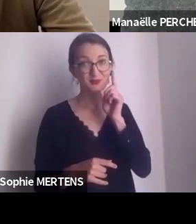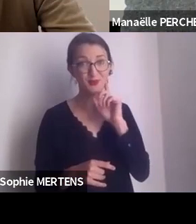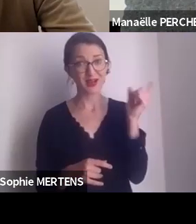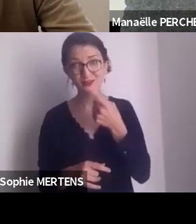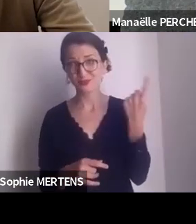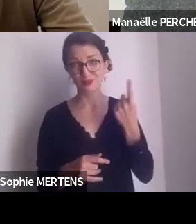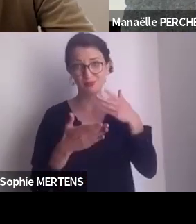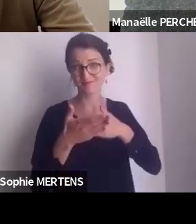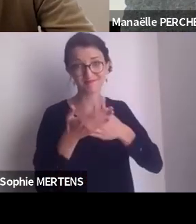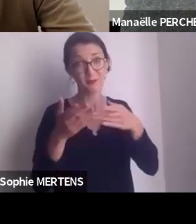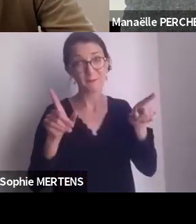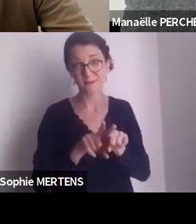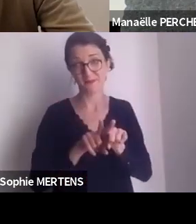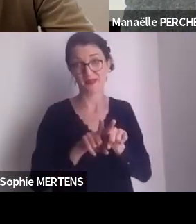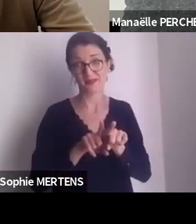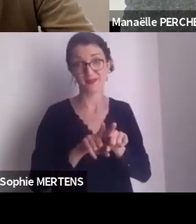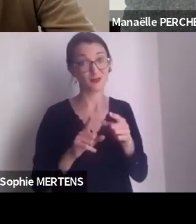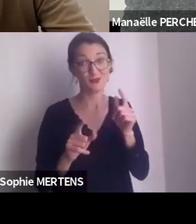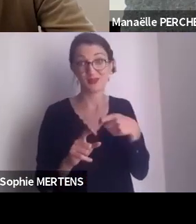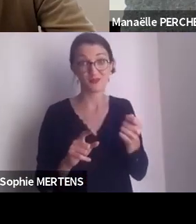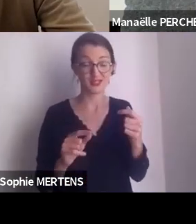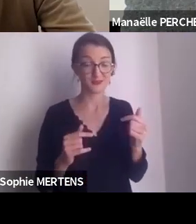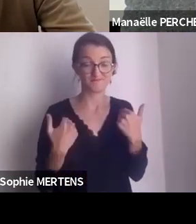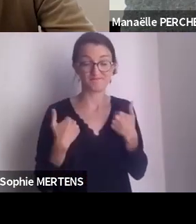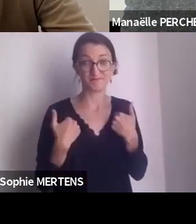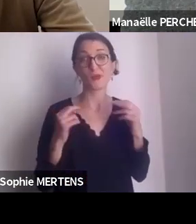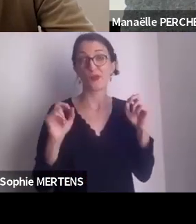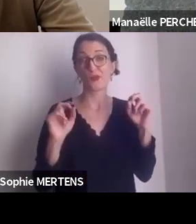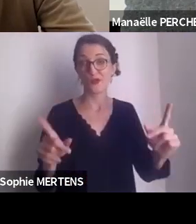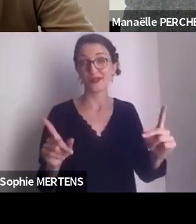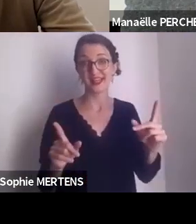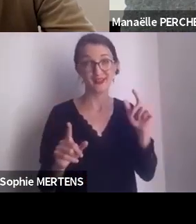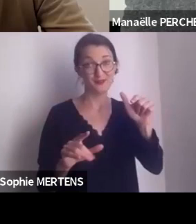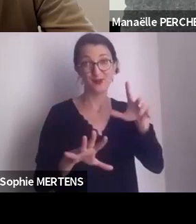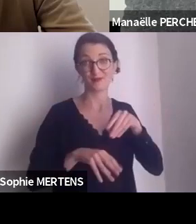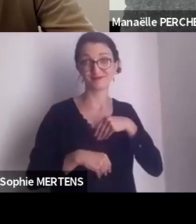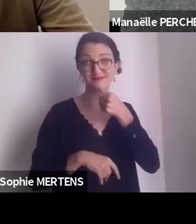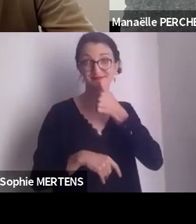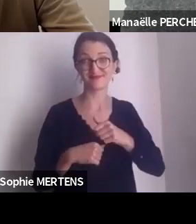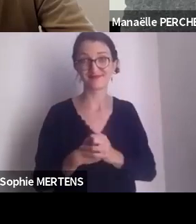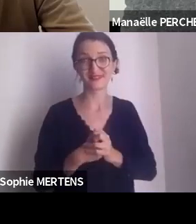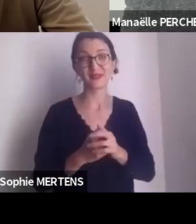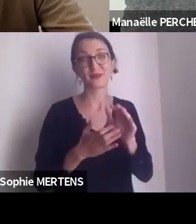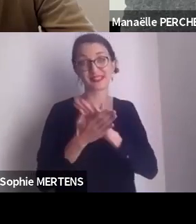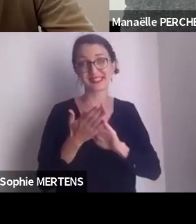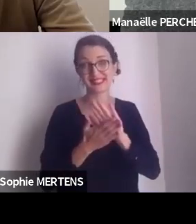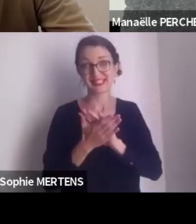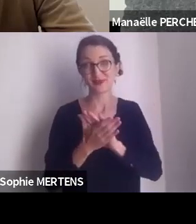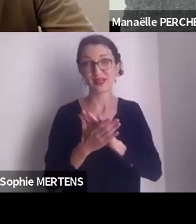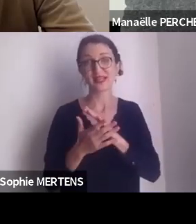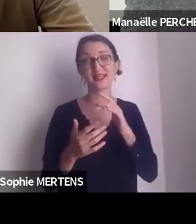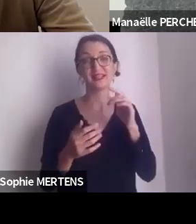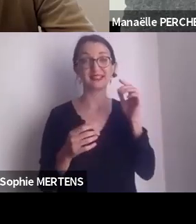Donc finalement, c'est OK, c'est l'accueil de ça. Merci beaucoup. Le temps défile. Je sais que votre